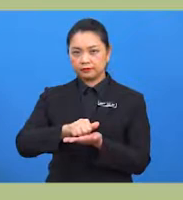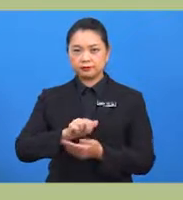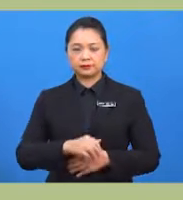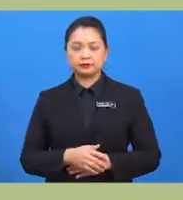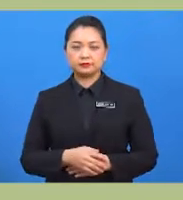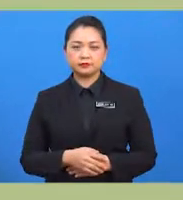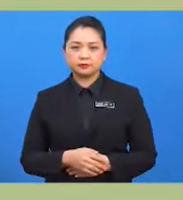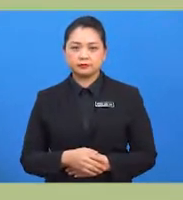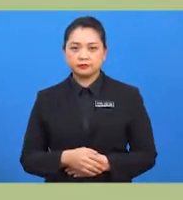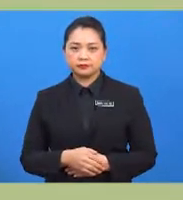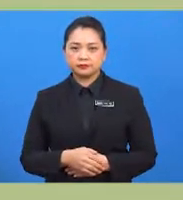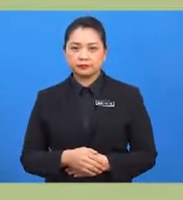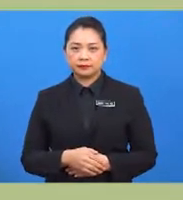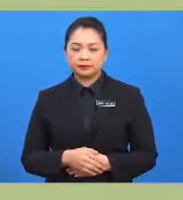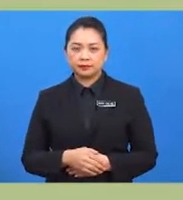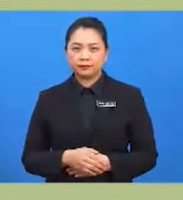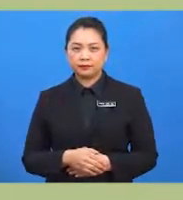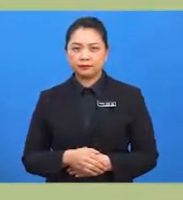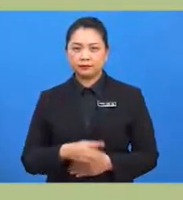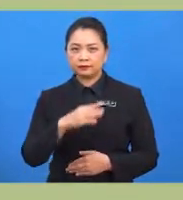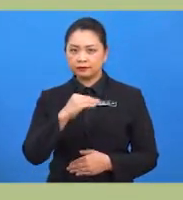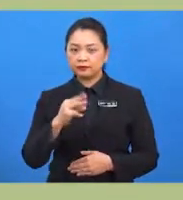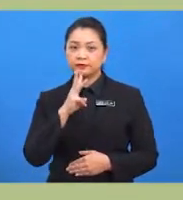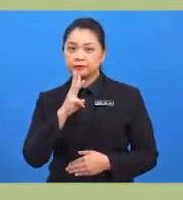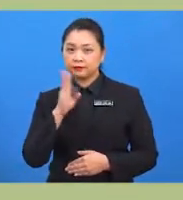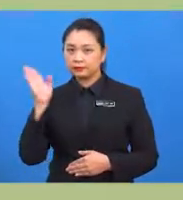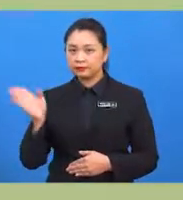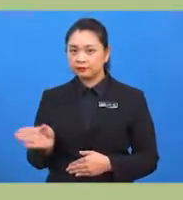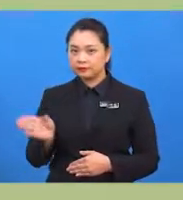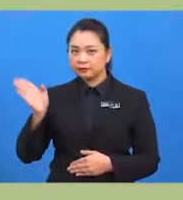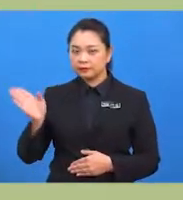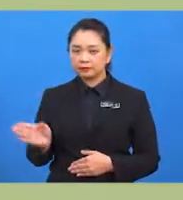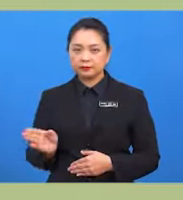hai e&i Sule